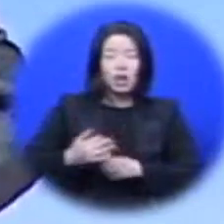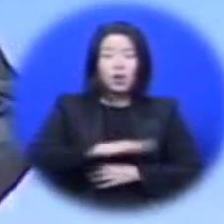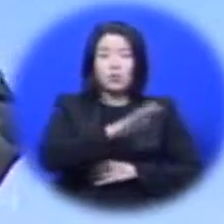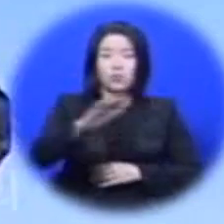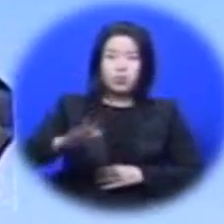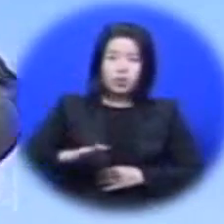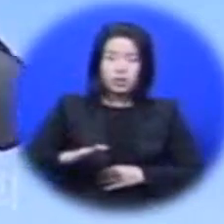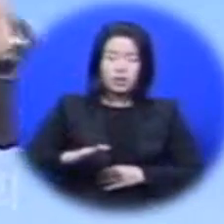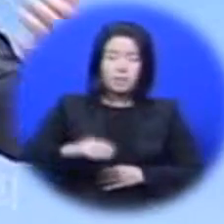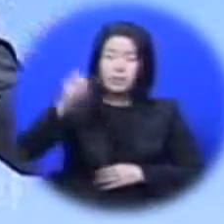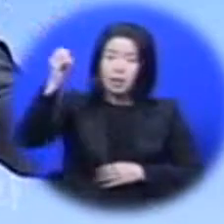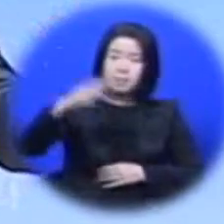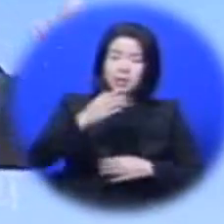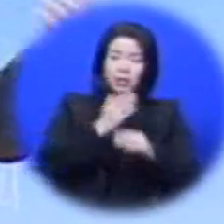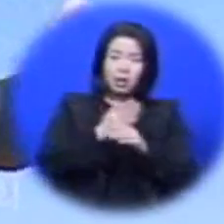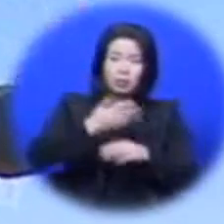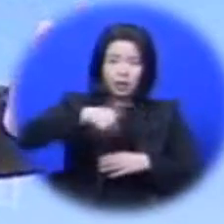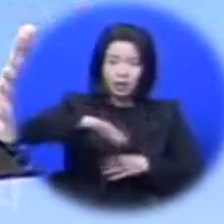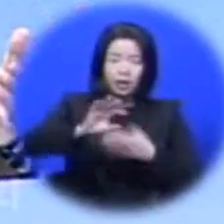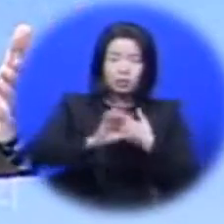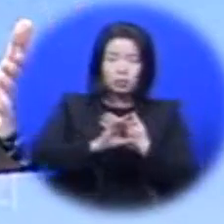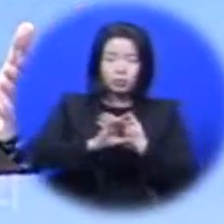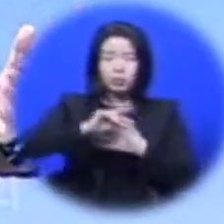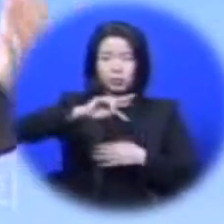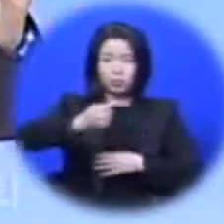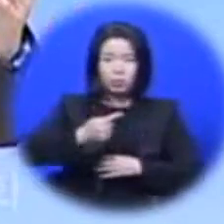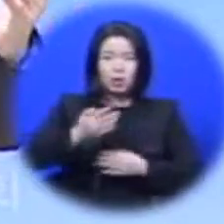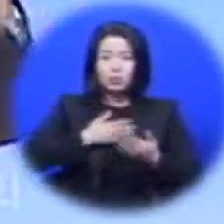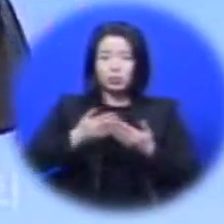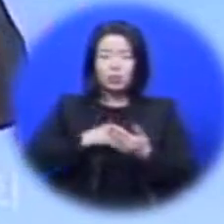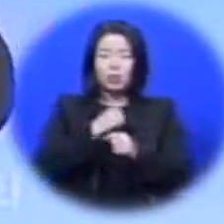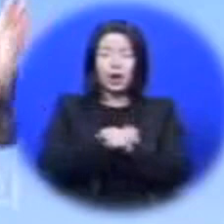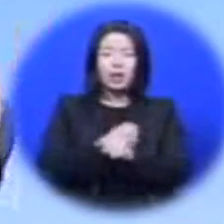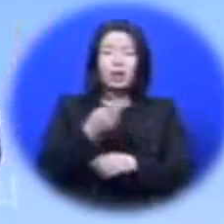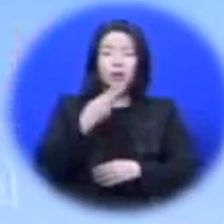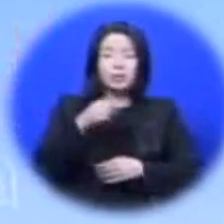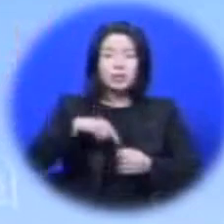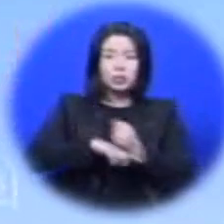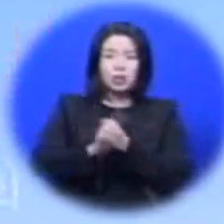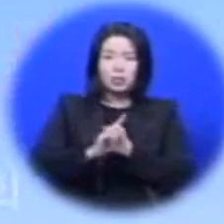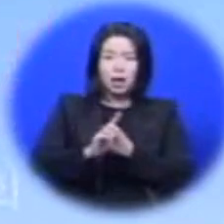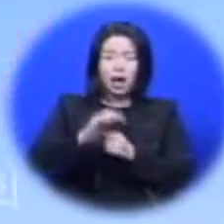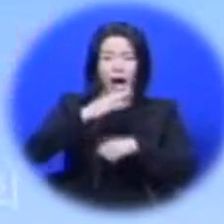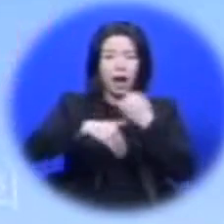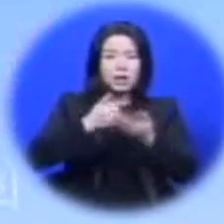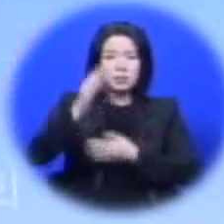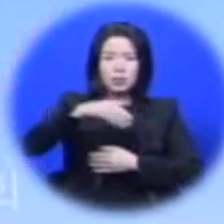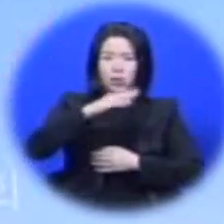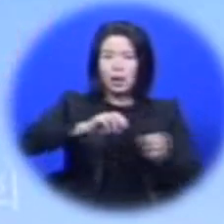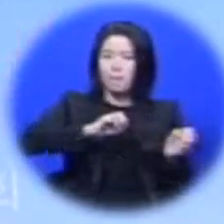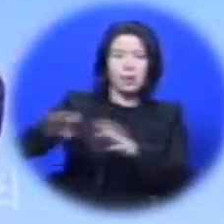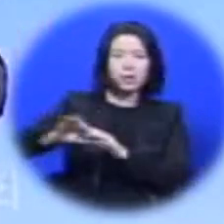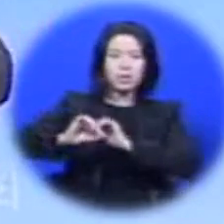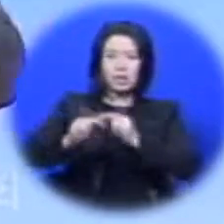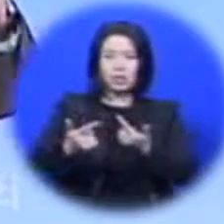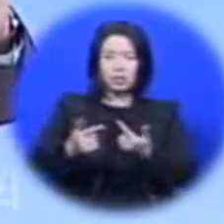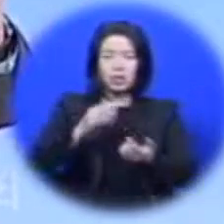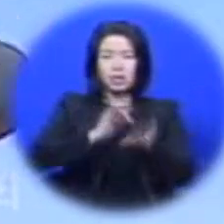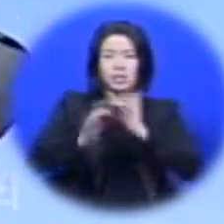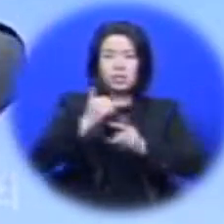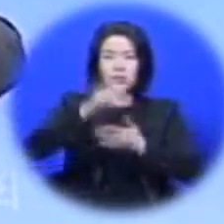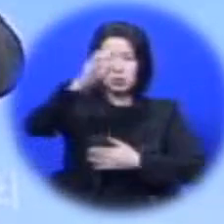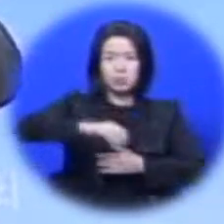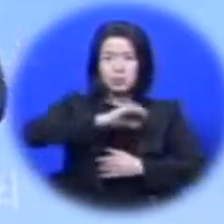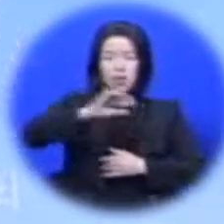우리는 빛 가운데 나와도 두려워할 게 없는 것이 하나님이 우리를 절대 버리지 않습니다. 예수님의